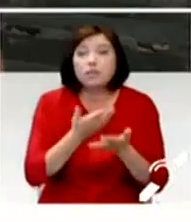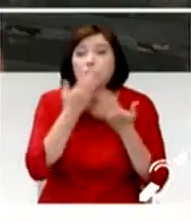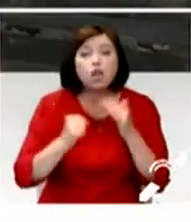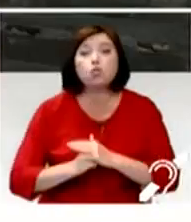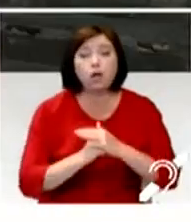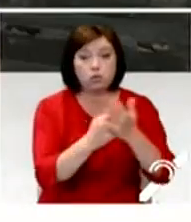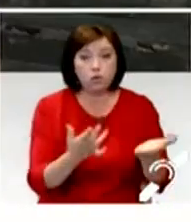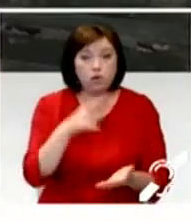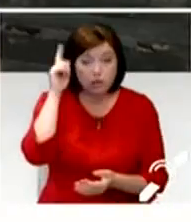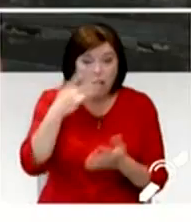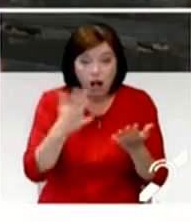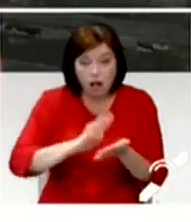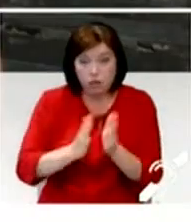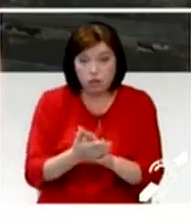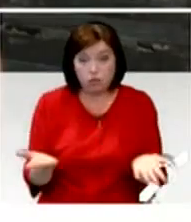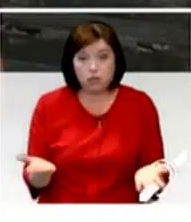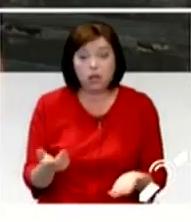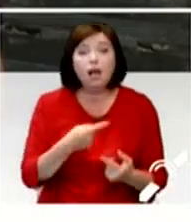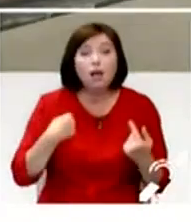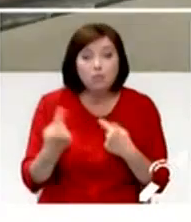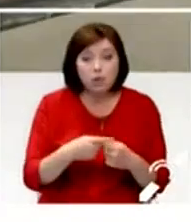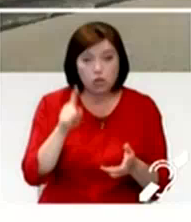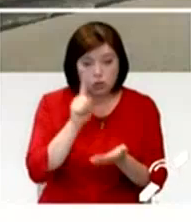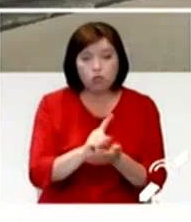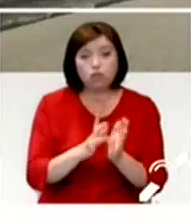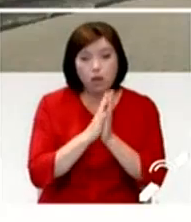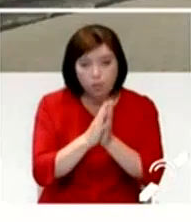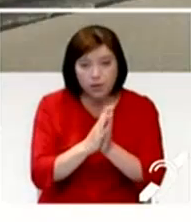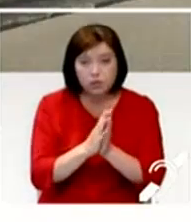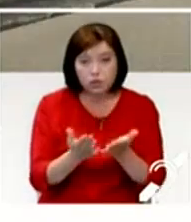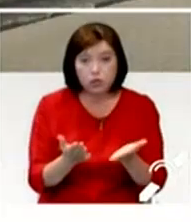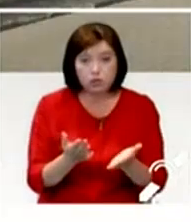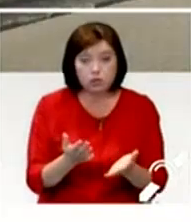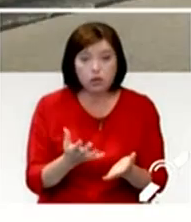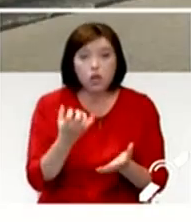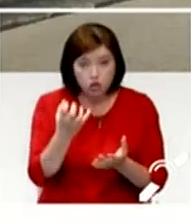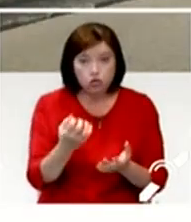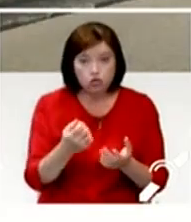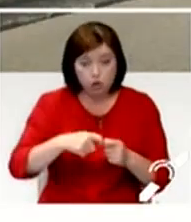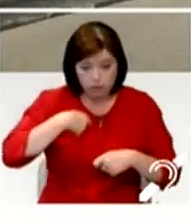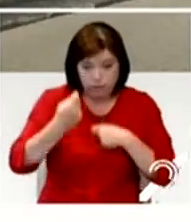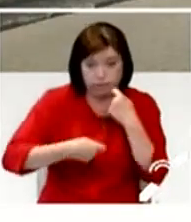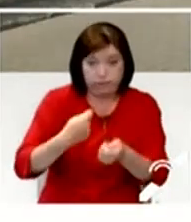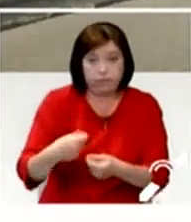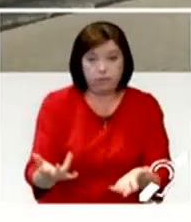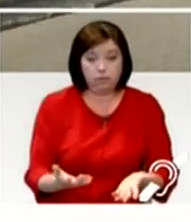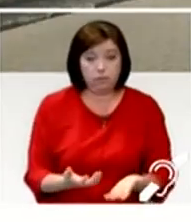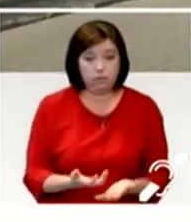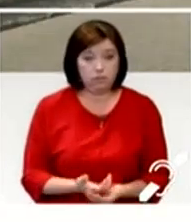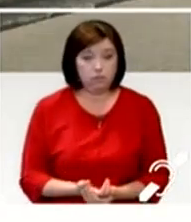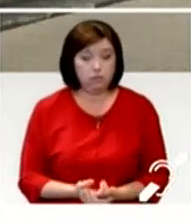motivate. Știind care este situația, noi trebuie să mai solicităm teancuri întregi